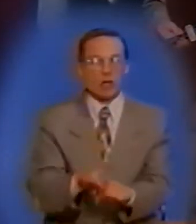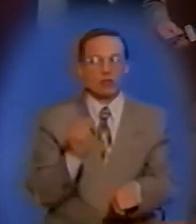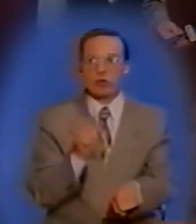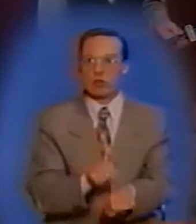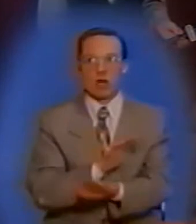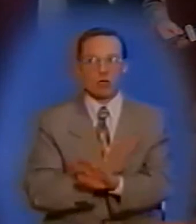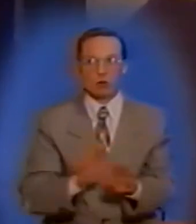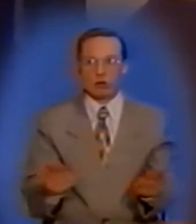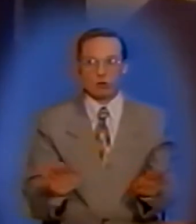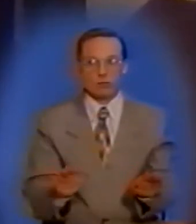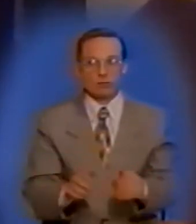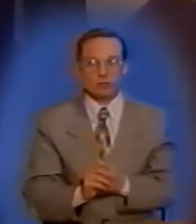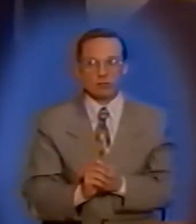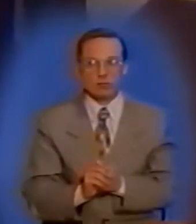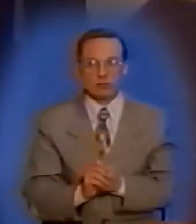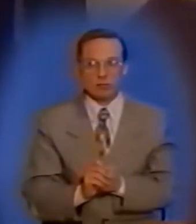nejaučiau.